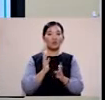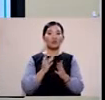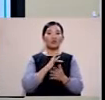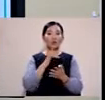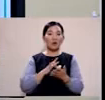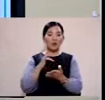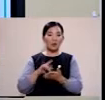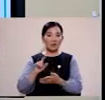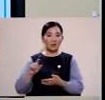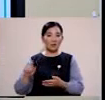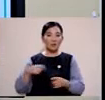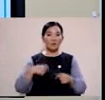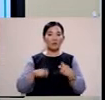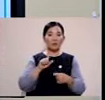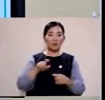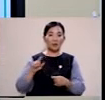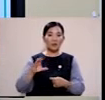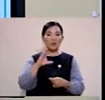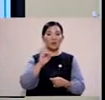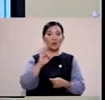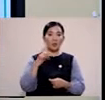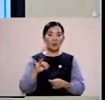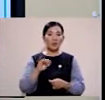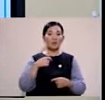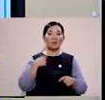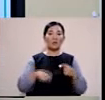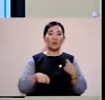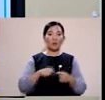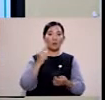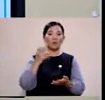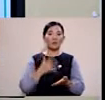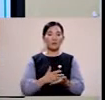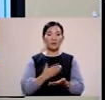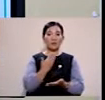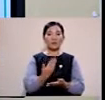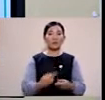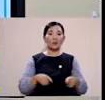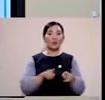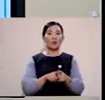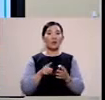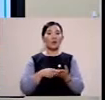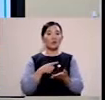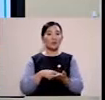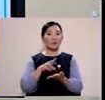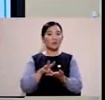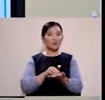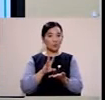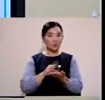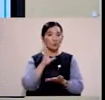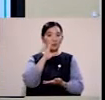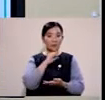shaharliklar, savdogarlar, saroylar, savdo markazi. Siz ham daftaringizga yozishga